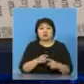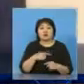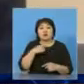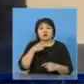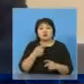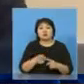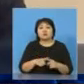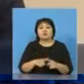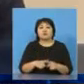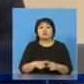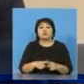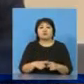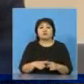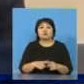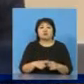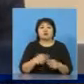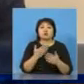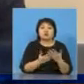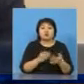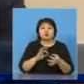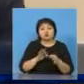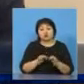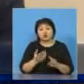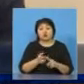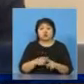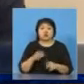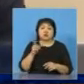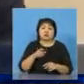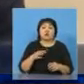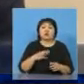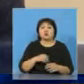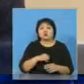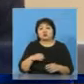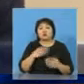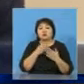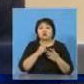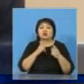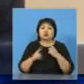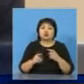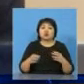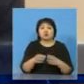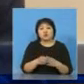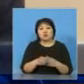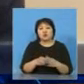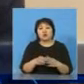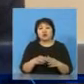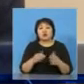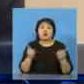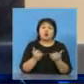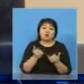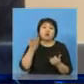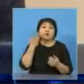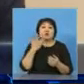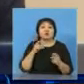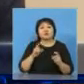айтып, жай ғана түсіндіру жұмыстарында ғана емес, өздеріңіз отырған бір жиында, топта, қонақтықта отырғанда